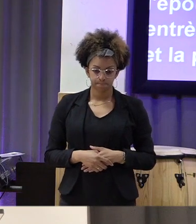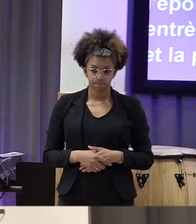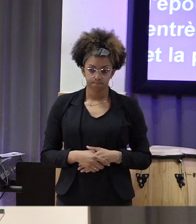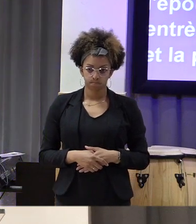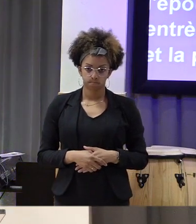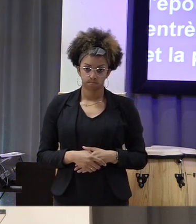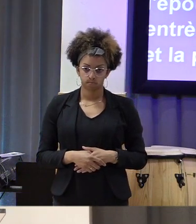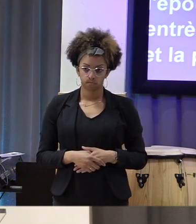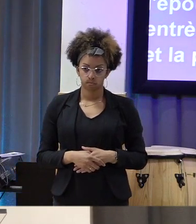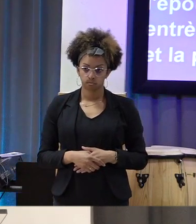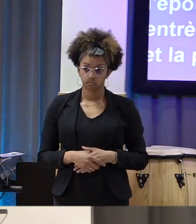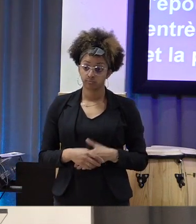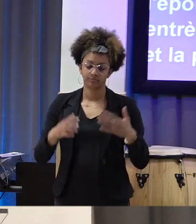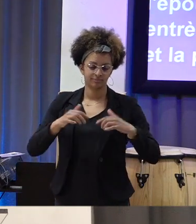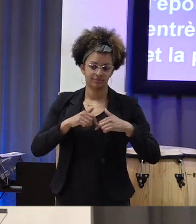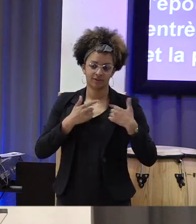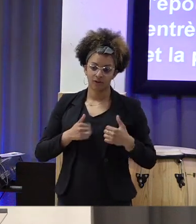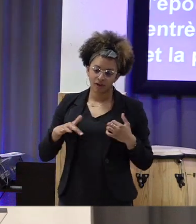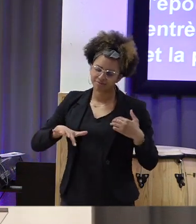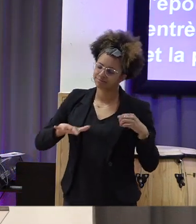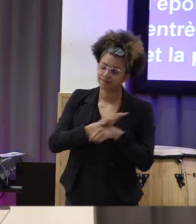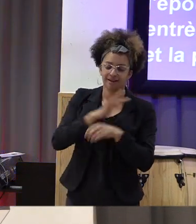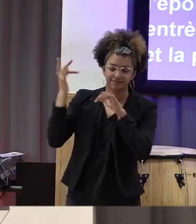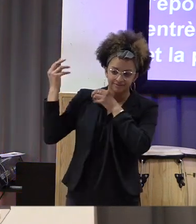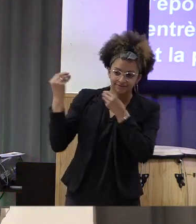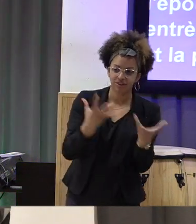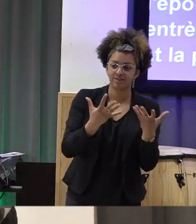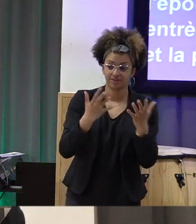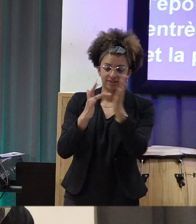Soyez remplis au nom de Jésus-Christ.